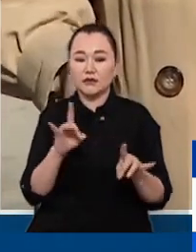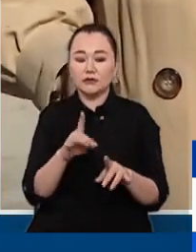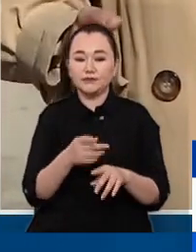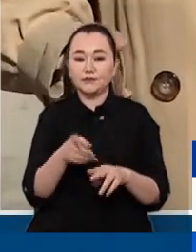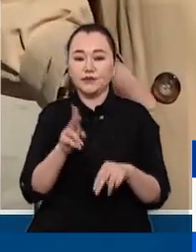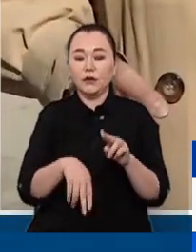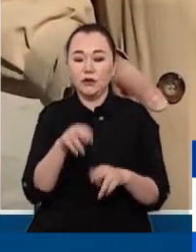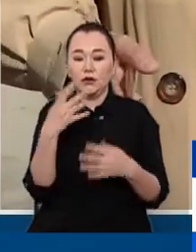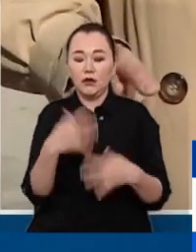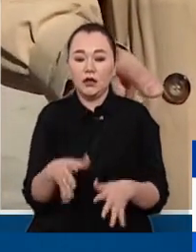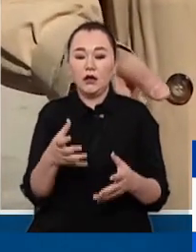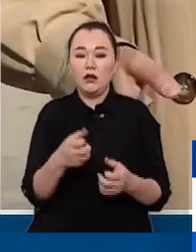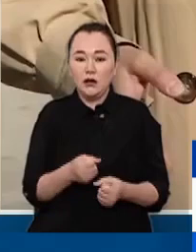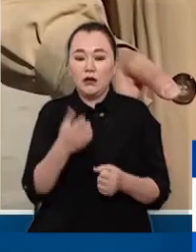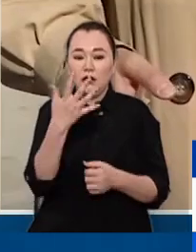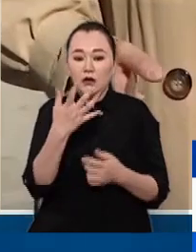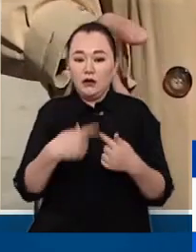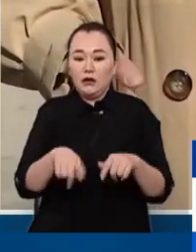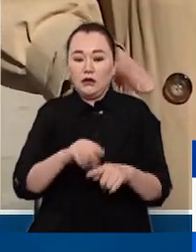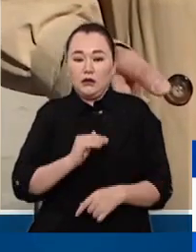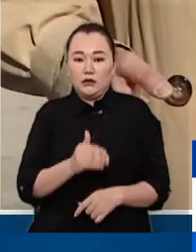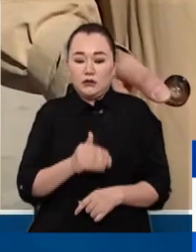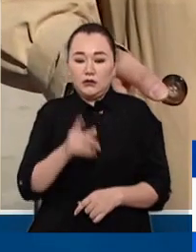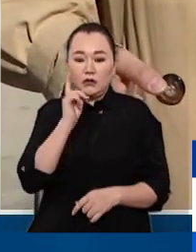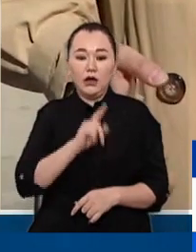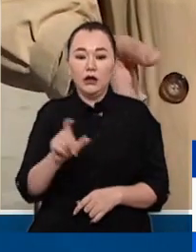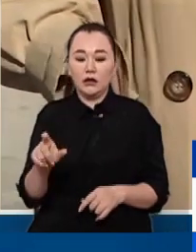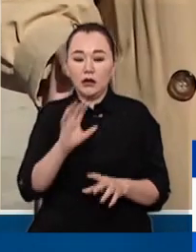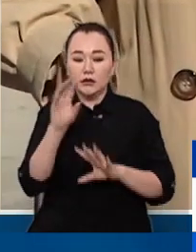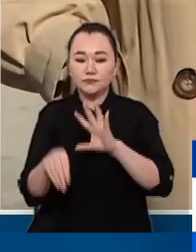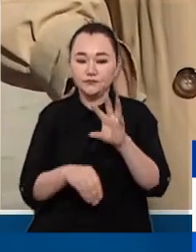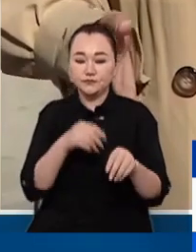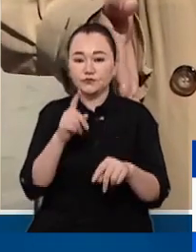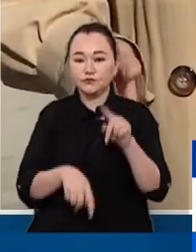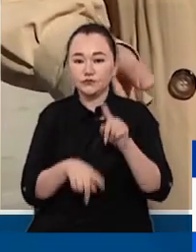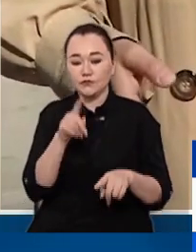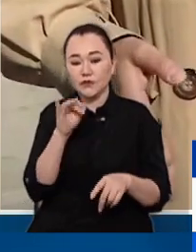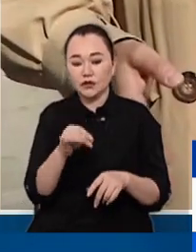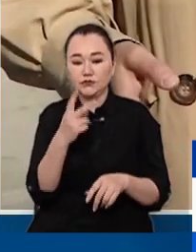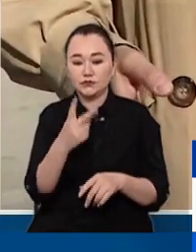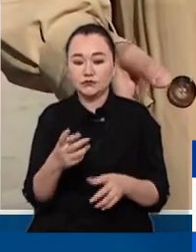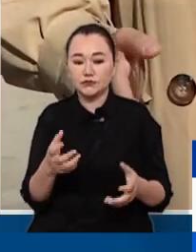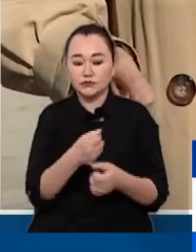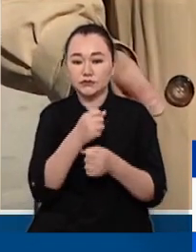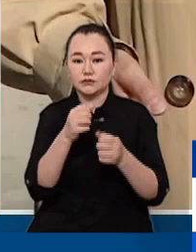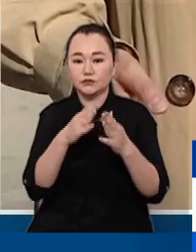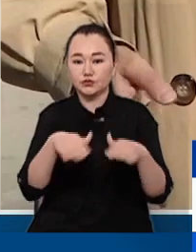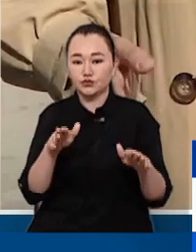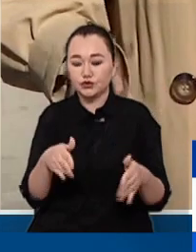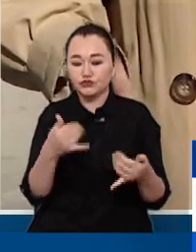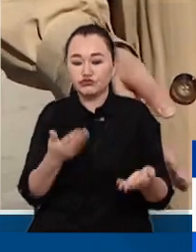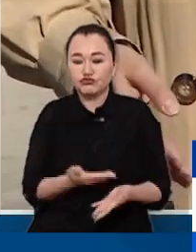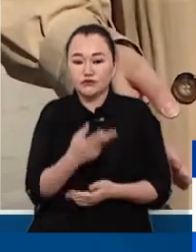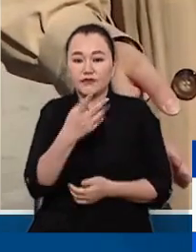за стройку уже взялись 5 подрядных фирм. Пока же люди расселены по родственникам и в 2 эвакопунктах. На сегодня